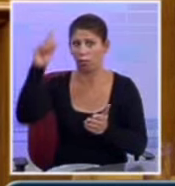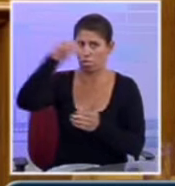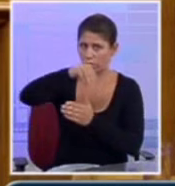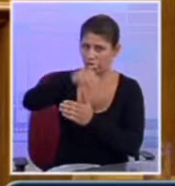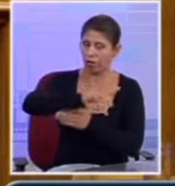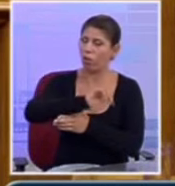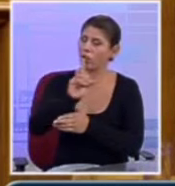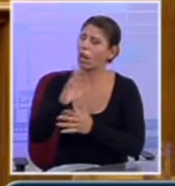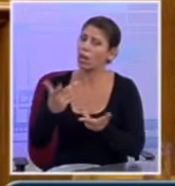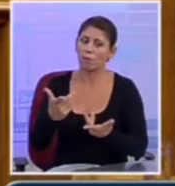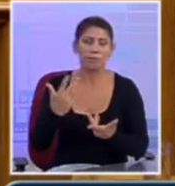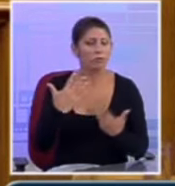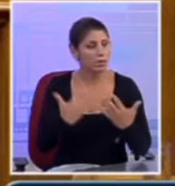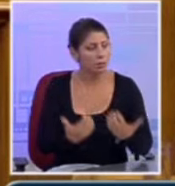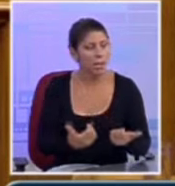καταχραστούμε,